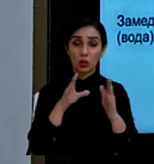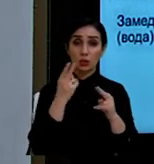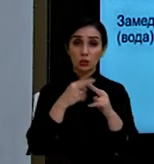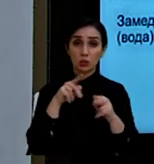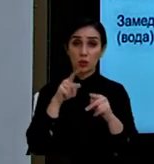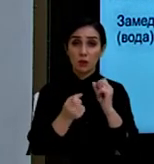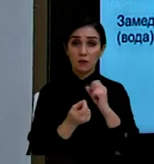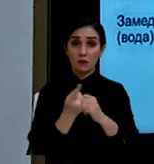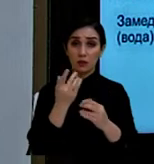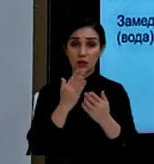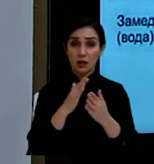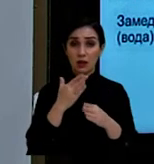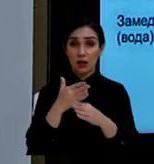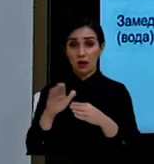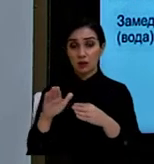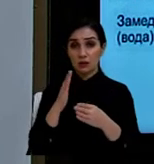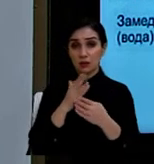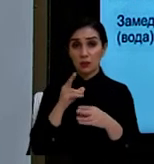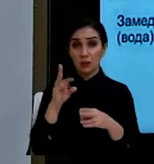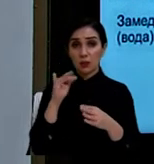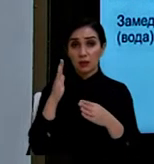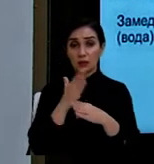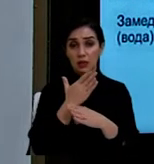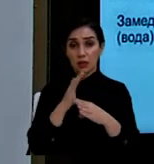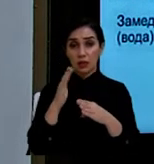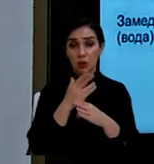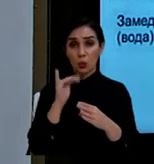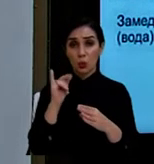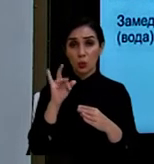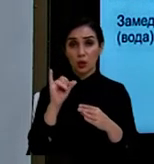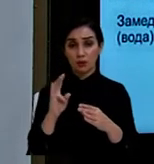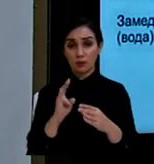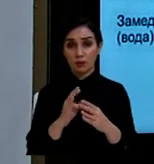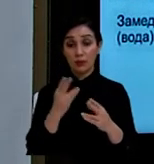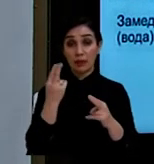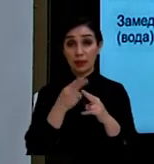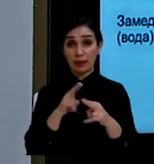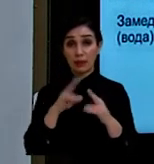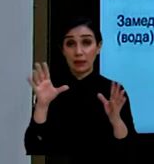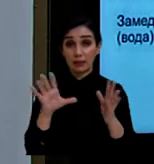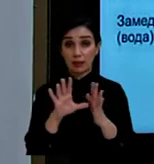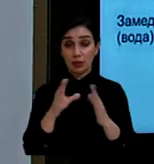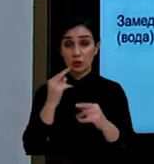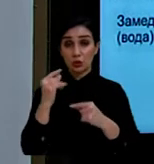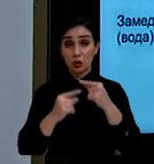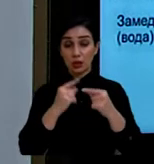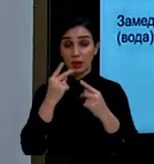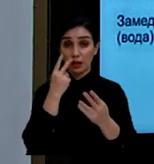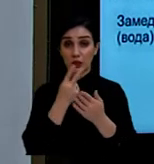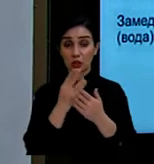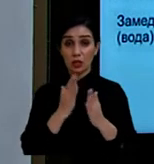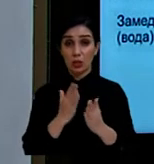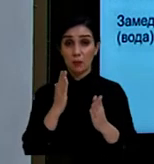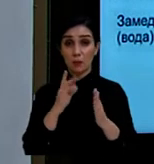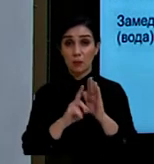которая выделяется при делении ядер урана. Эта энергия через отражатели